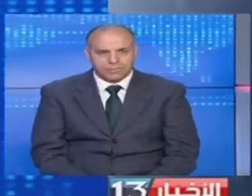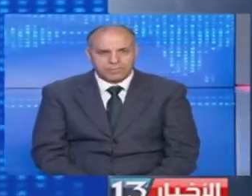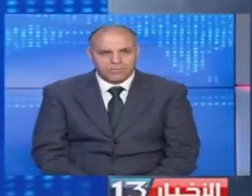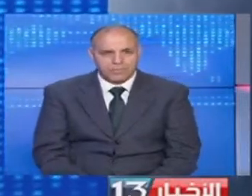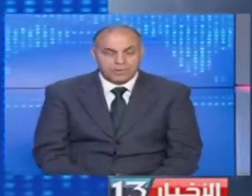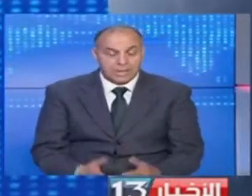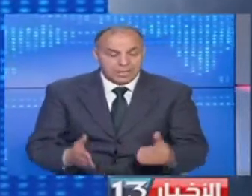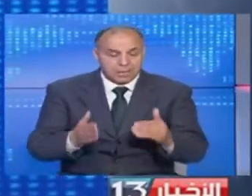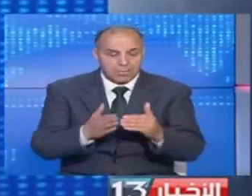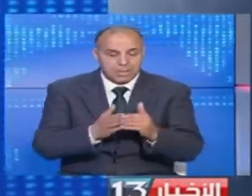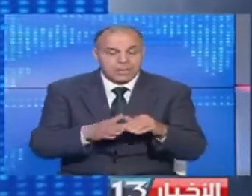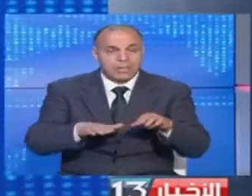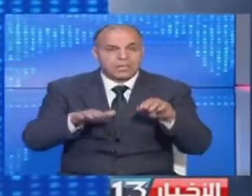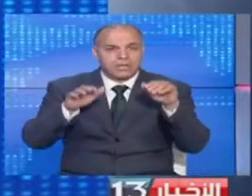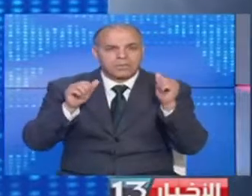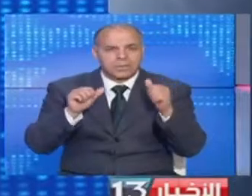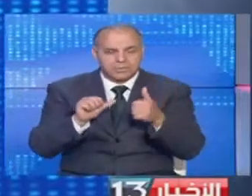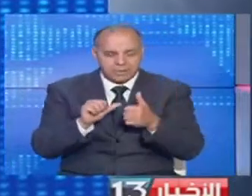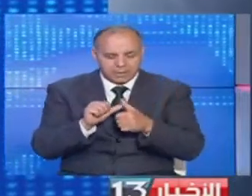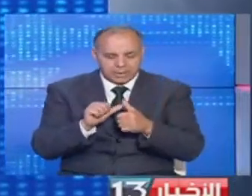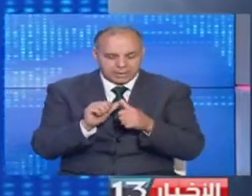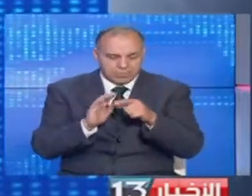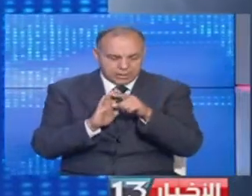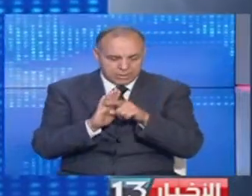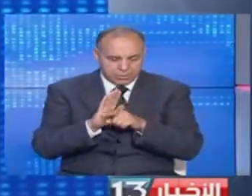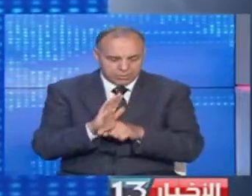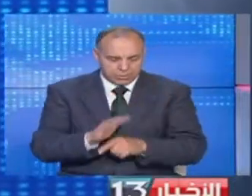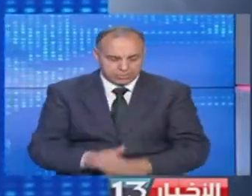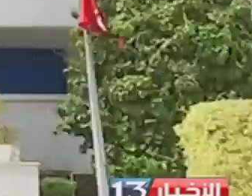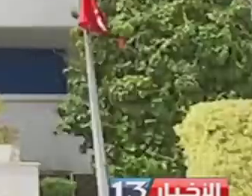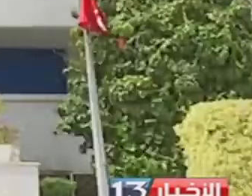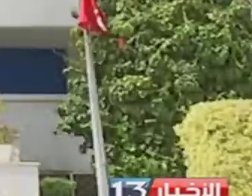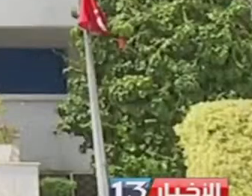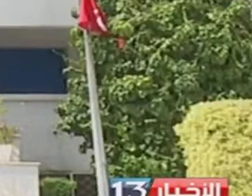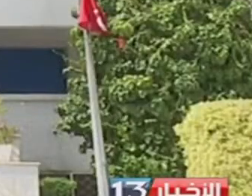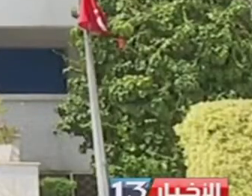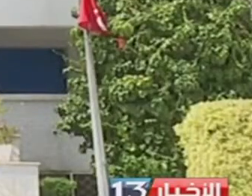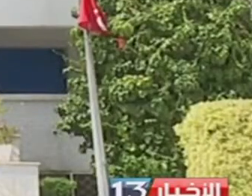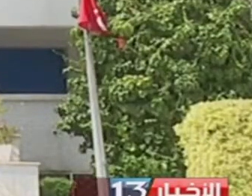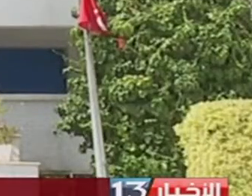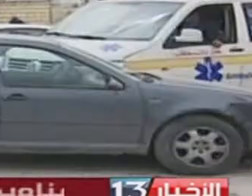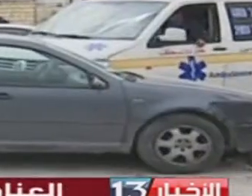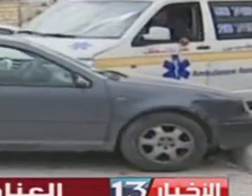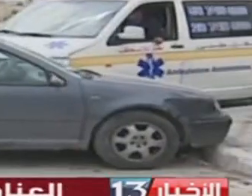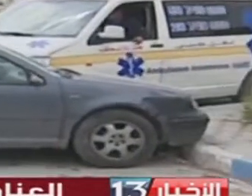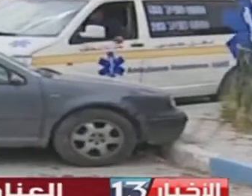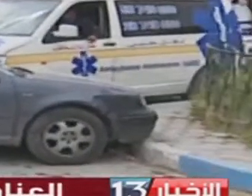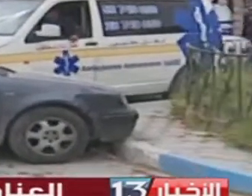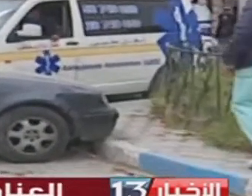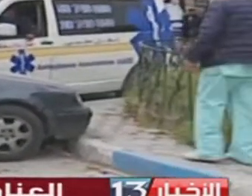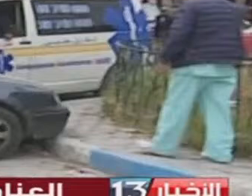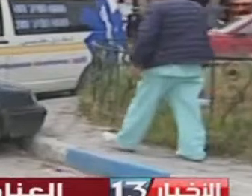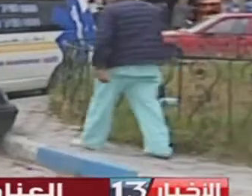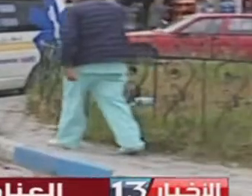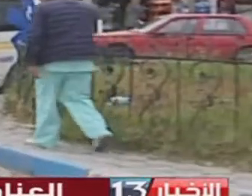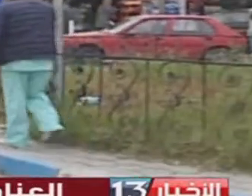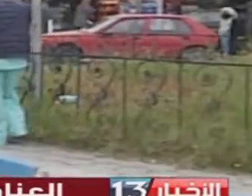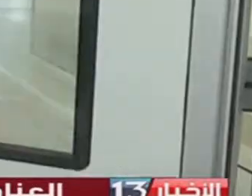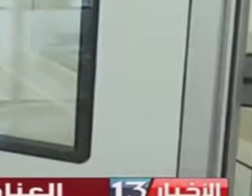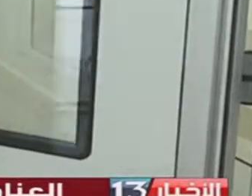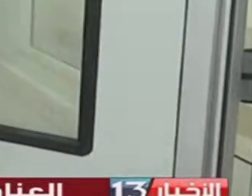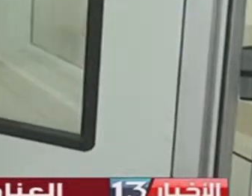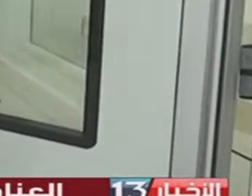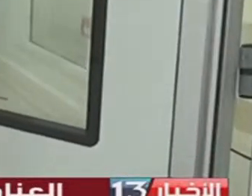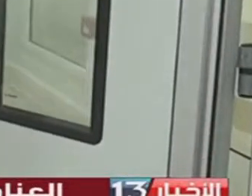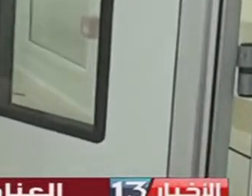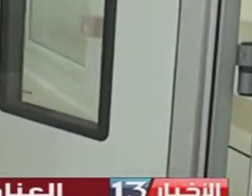نهايه الموعد الاخبار مشاهدينا الكرام وهذا تذكير بالعناوين وزاره استشهاد الشيخ فياتي بيرون